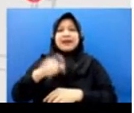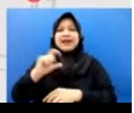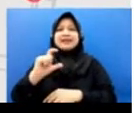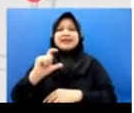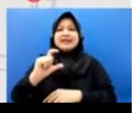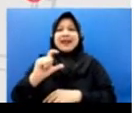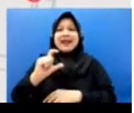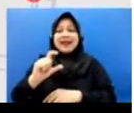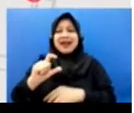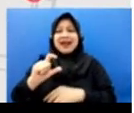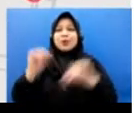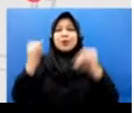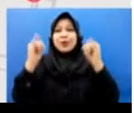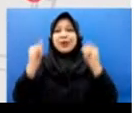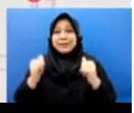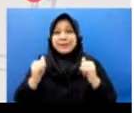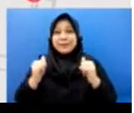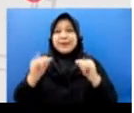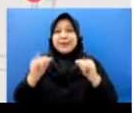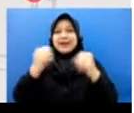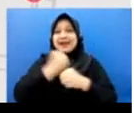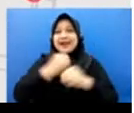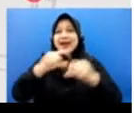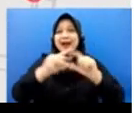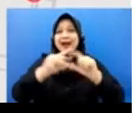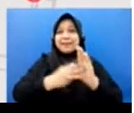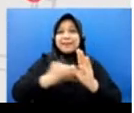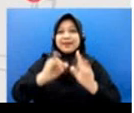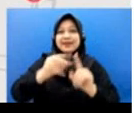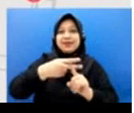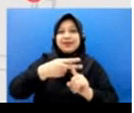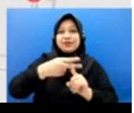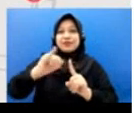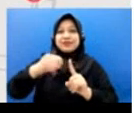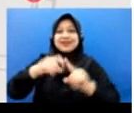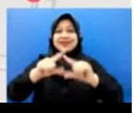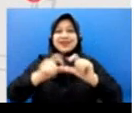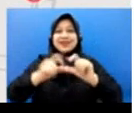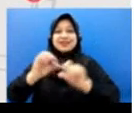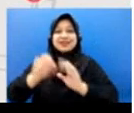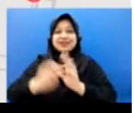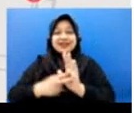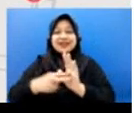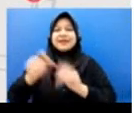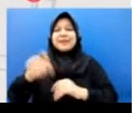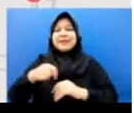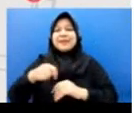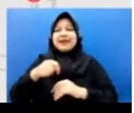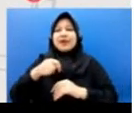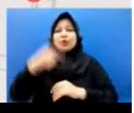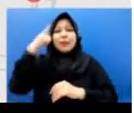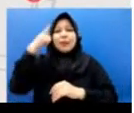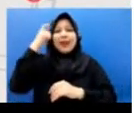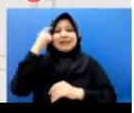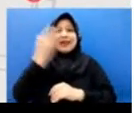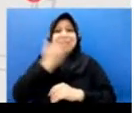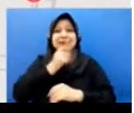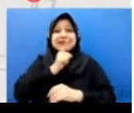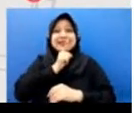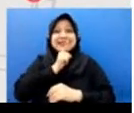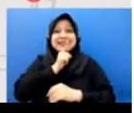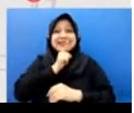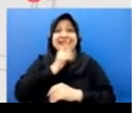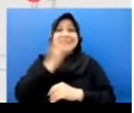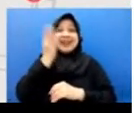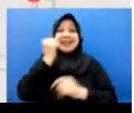gamification atau gamification untuk pembelajaran edukasi. Nah, nyambung dari cerita awal tadi tentang